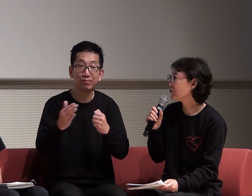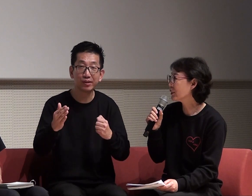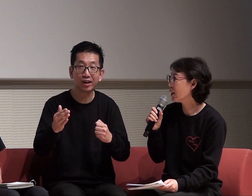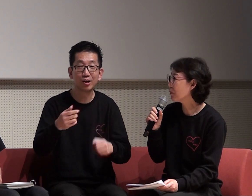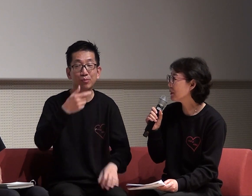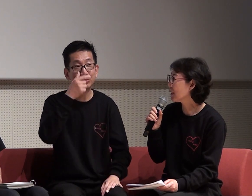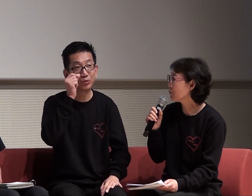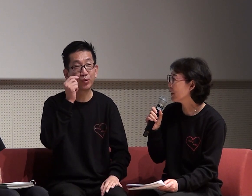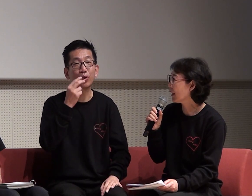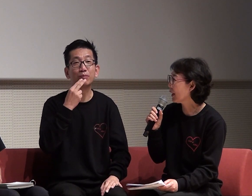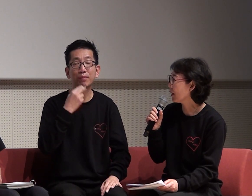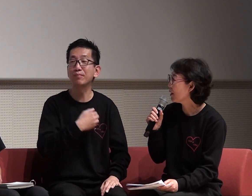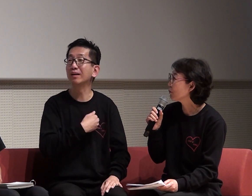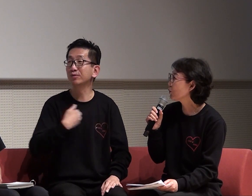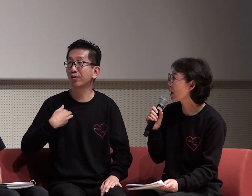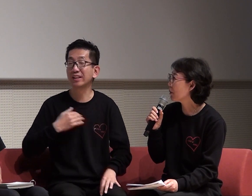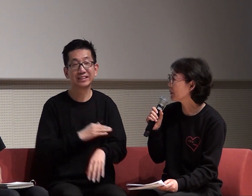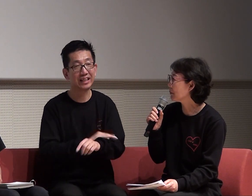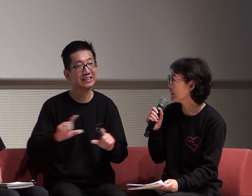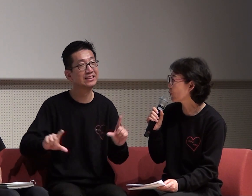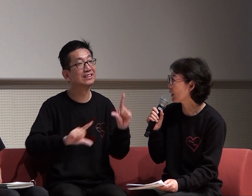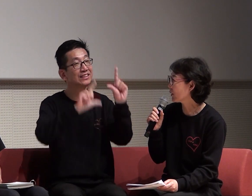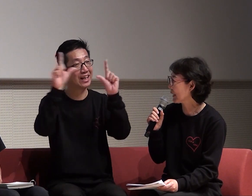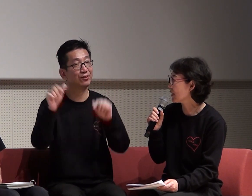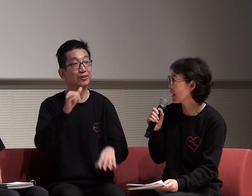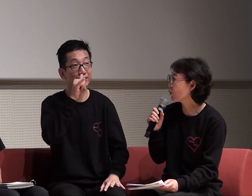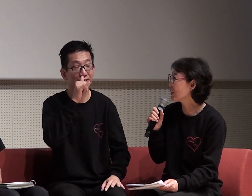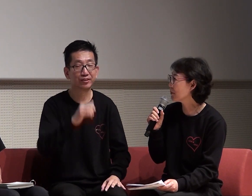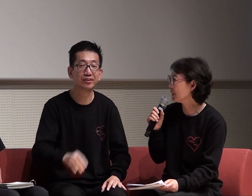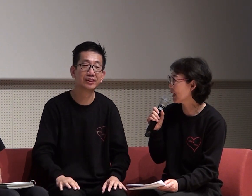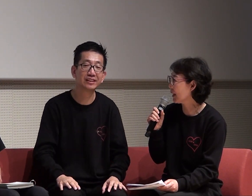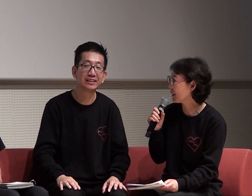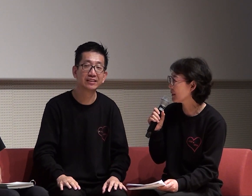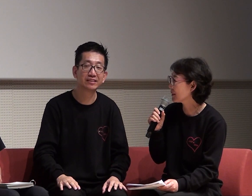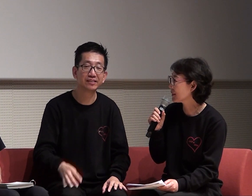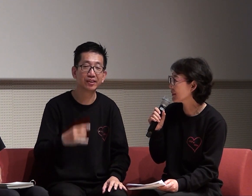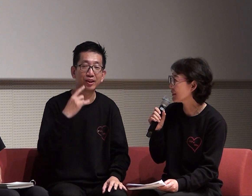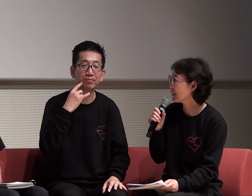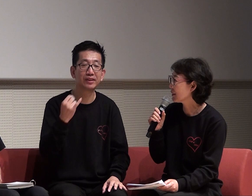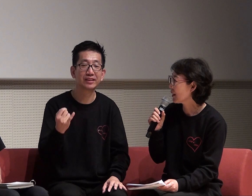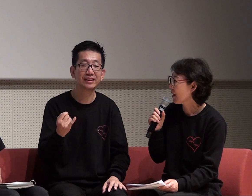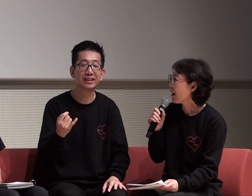나를 낳아주신 어머니 때문에 부족함 없이 만족하고 잘 살고 있습니다.